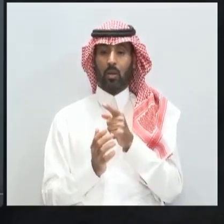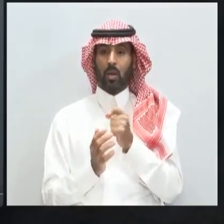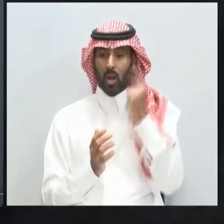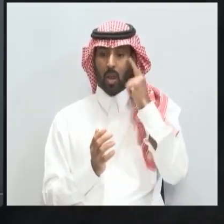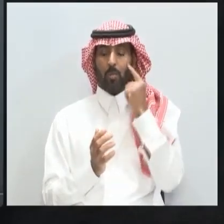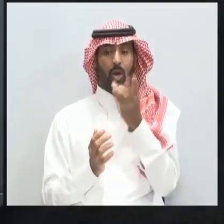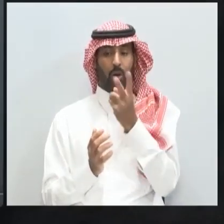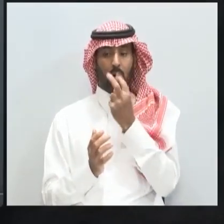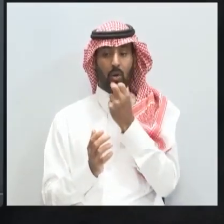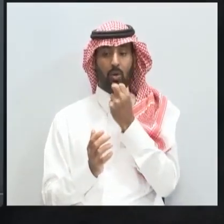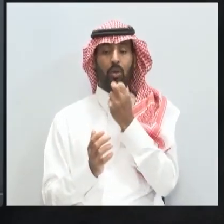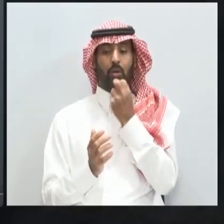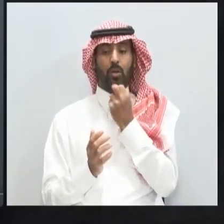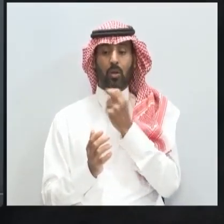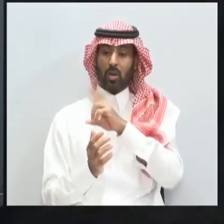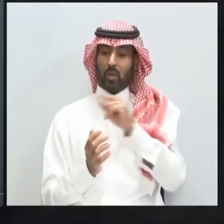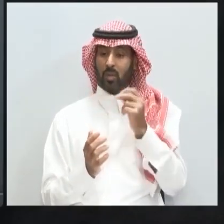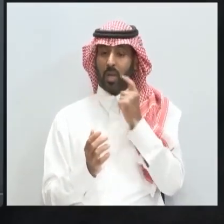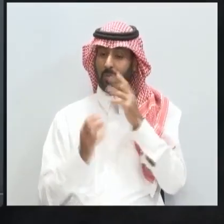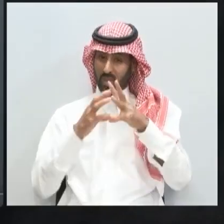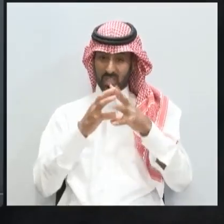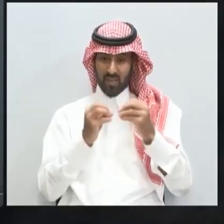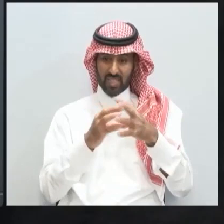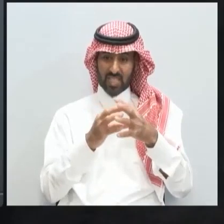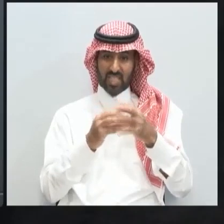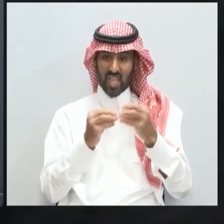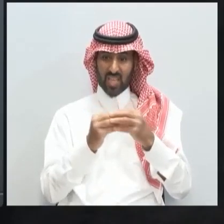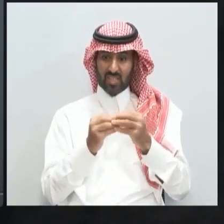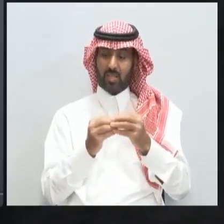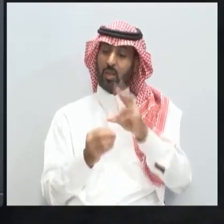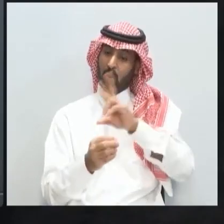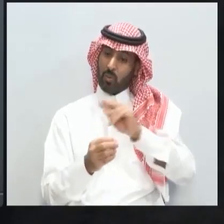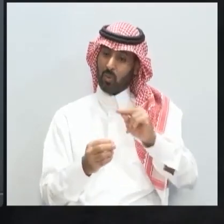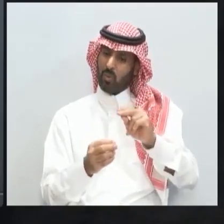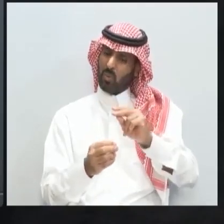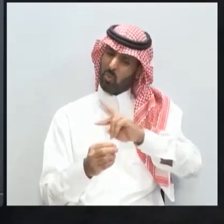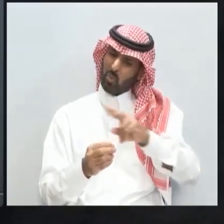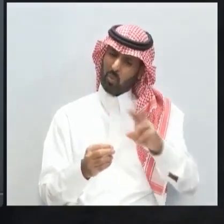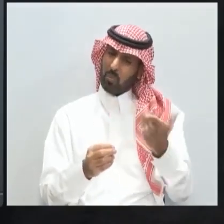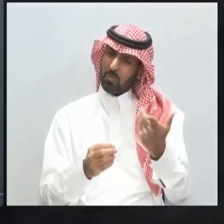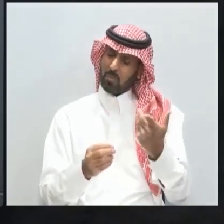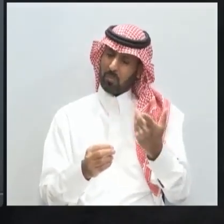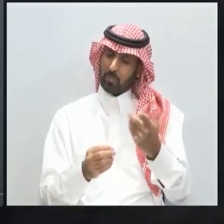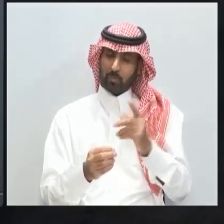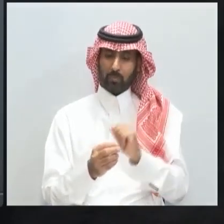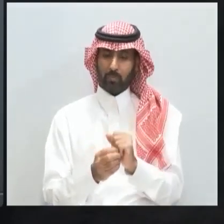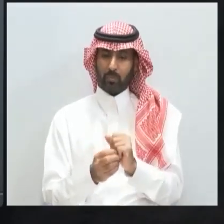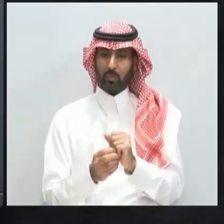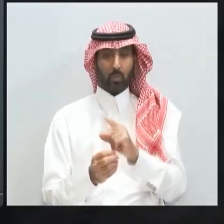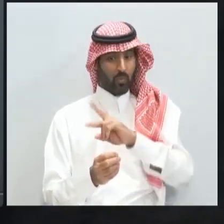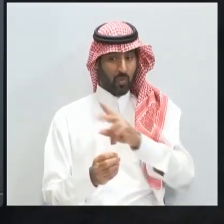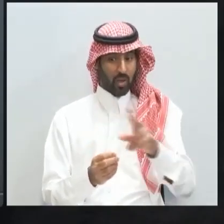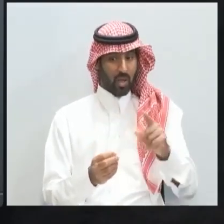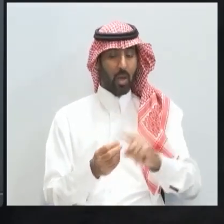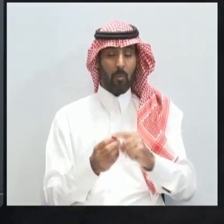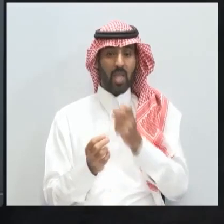الكريم هو علم التفسير هل هما علم واحد او بينهما فرق فرق بين علم علوم القران